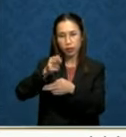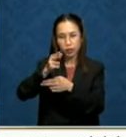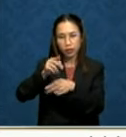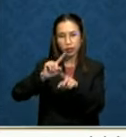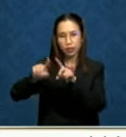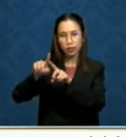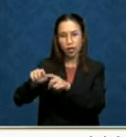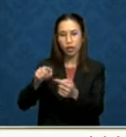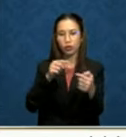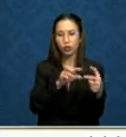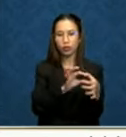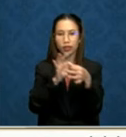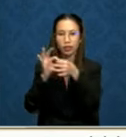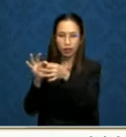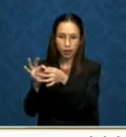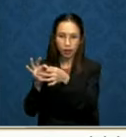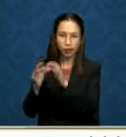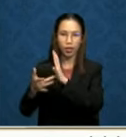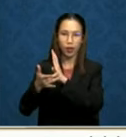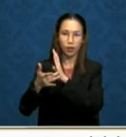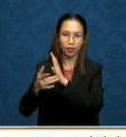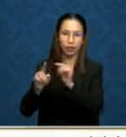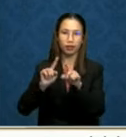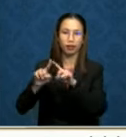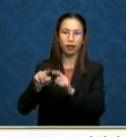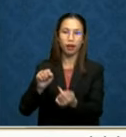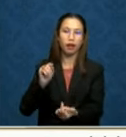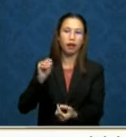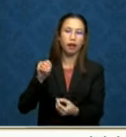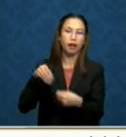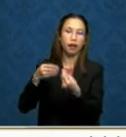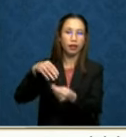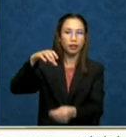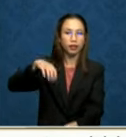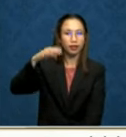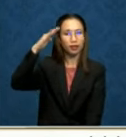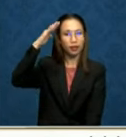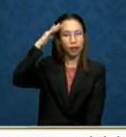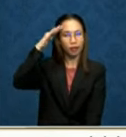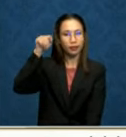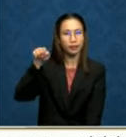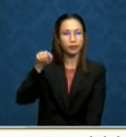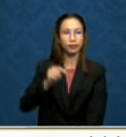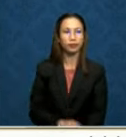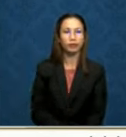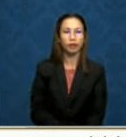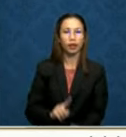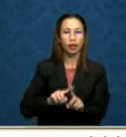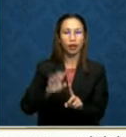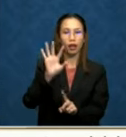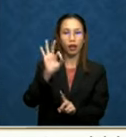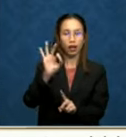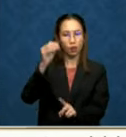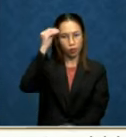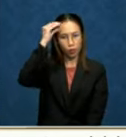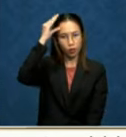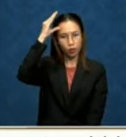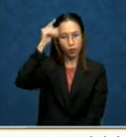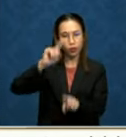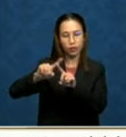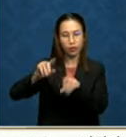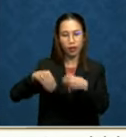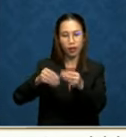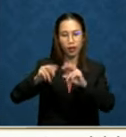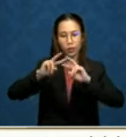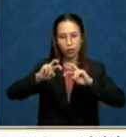ล็อกให้เป็นแบบดิจิตอลให้กับหน่วยทหารปืนใหญ่ของกองทัพบก 9. เตรียมความพร้อมองค์ความรู้ให้กับบุคลากรในการวิจัย